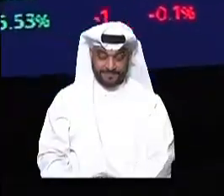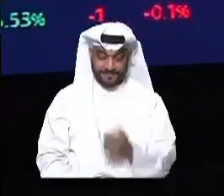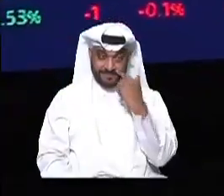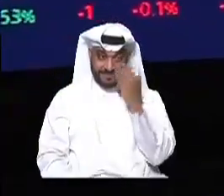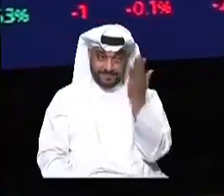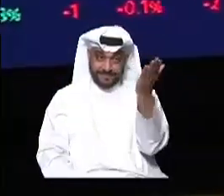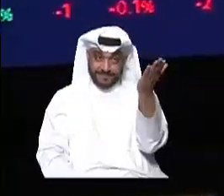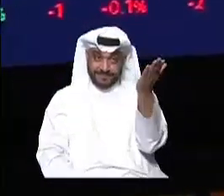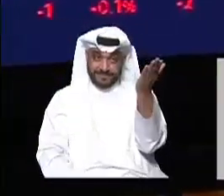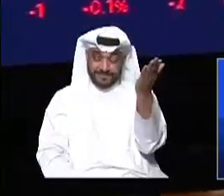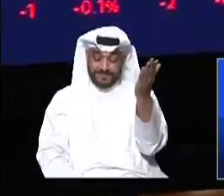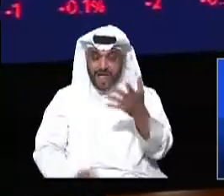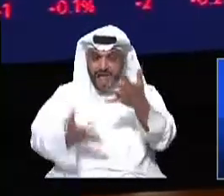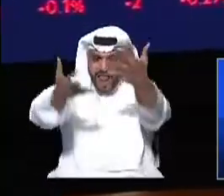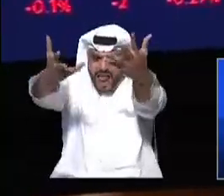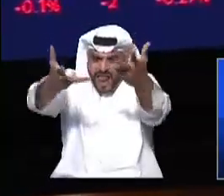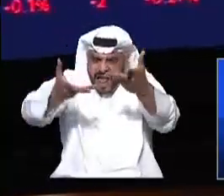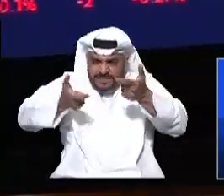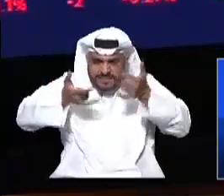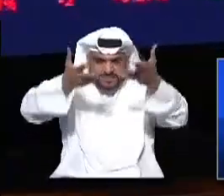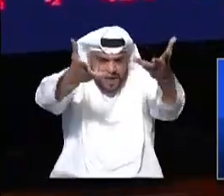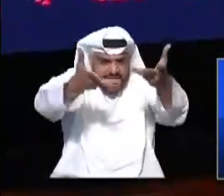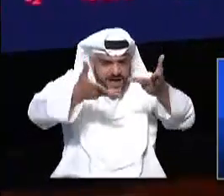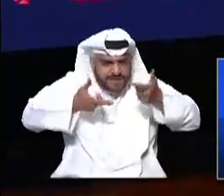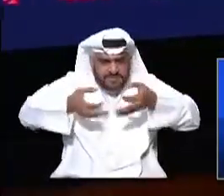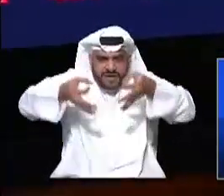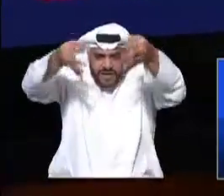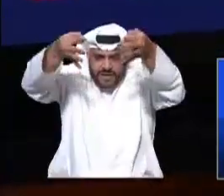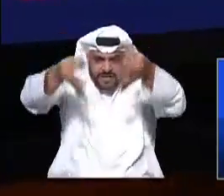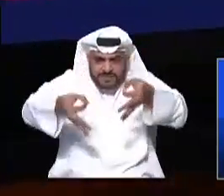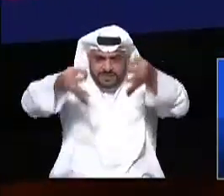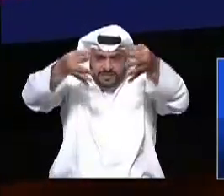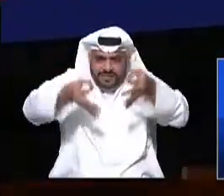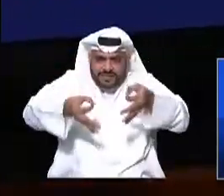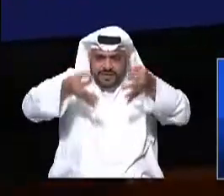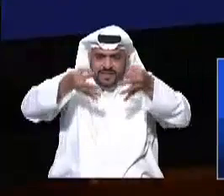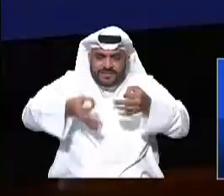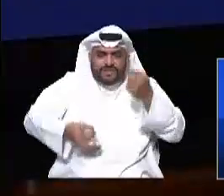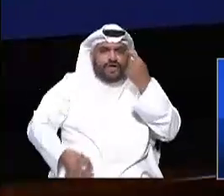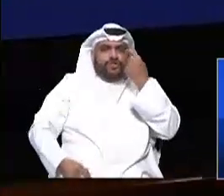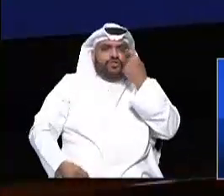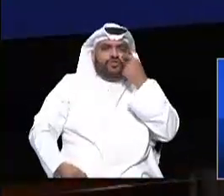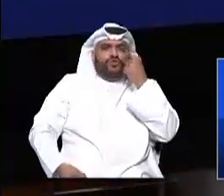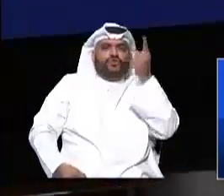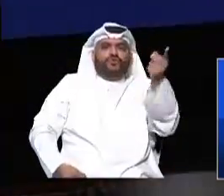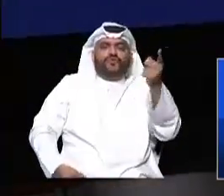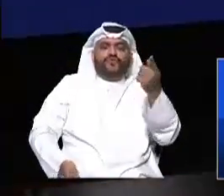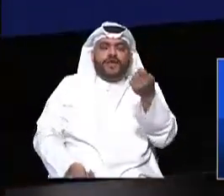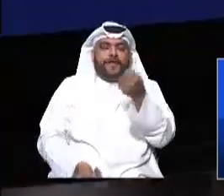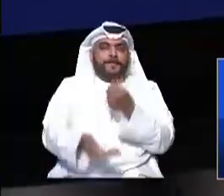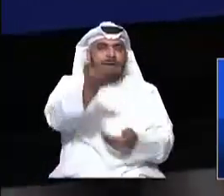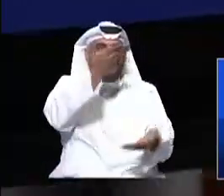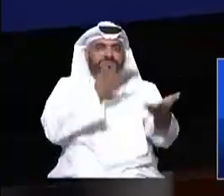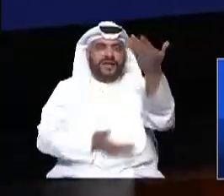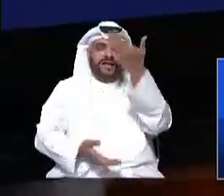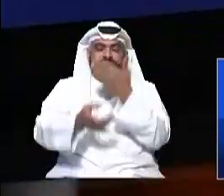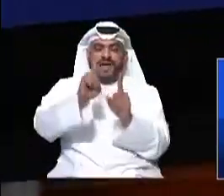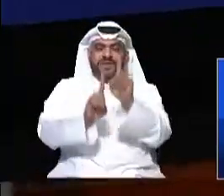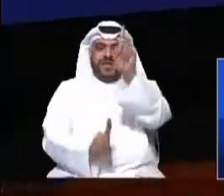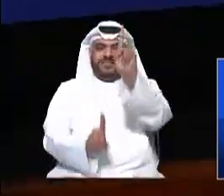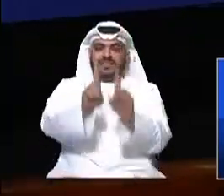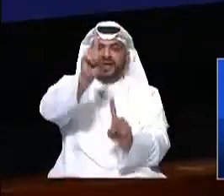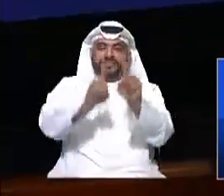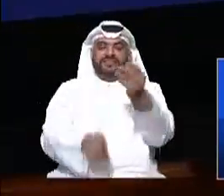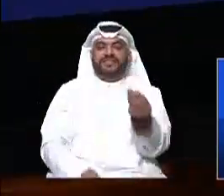على وقع المراجعة المرتقبة للشركات المدرجة على مؤشر MSCI للأسواق الناشئة وزيادتها إلى